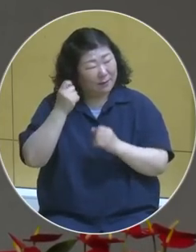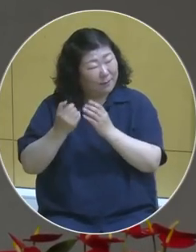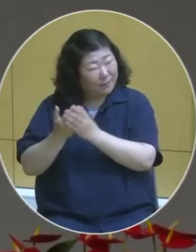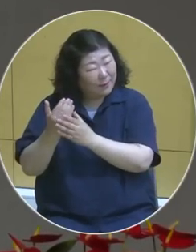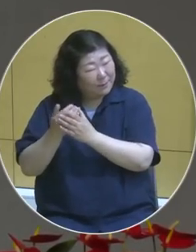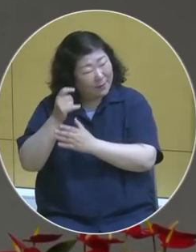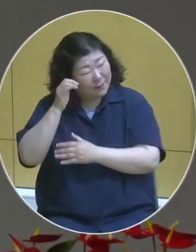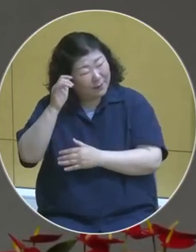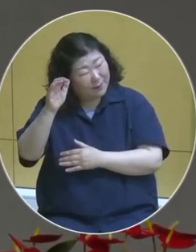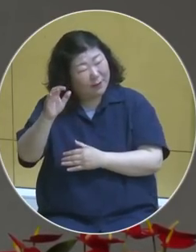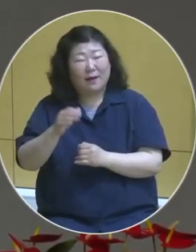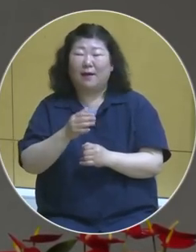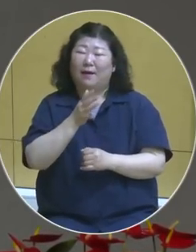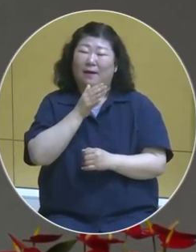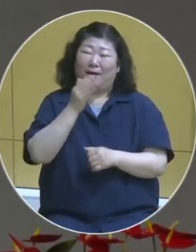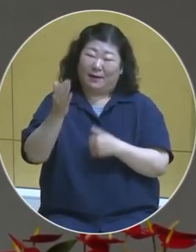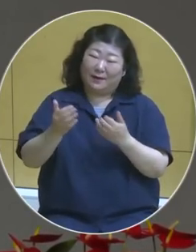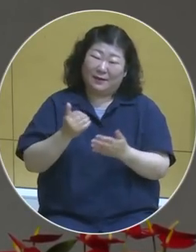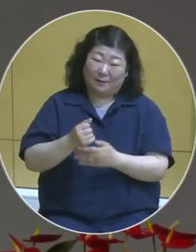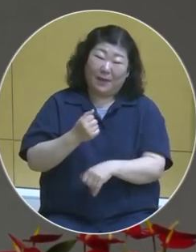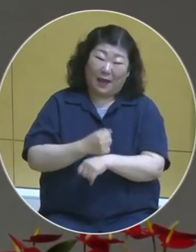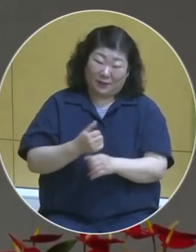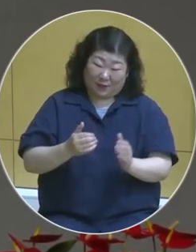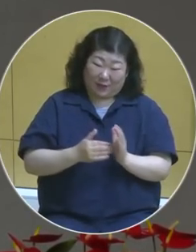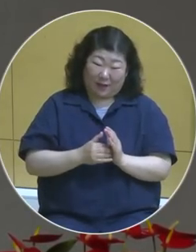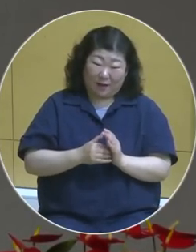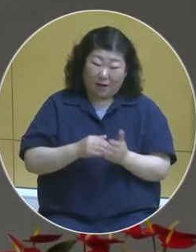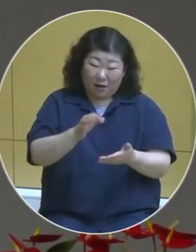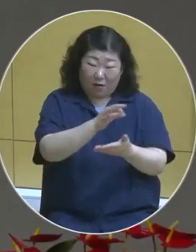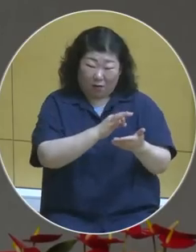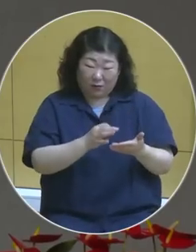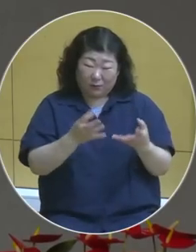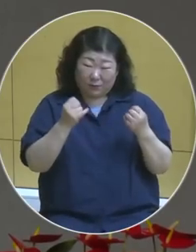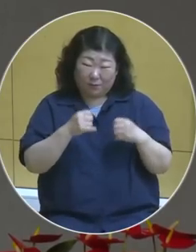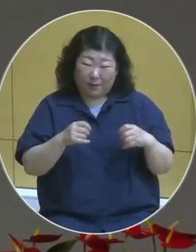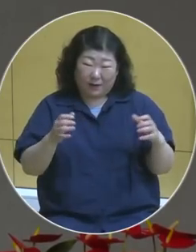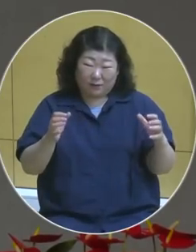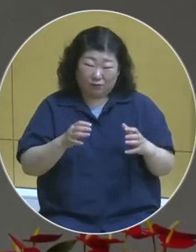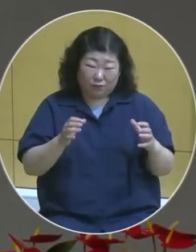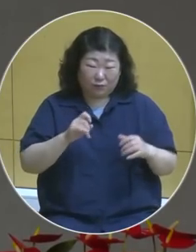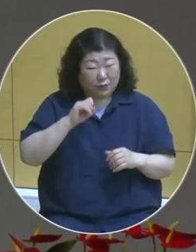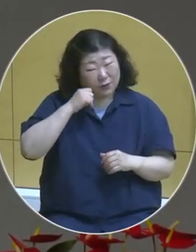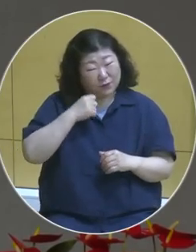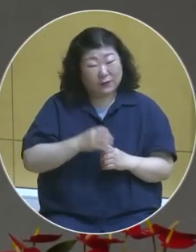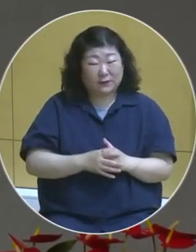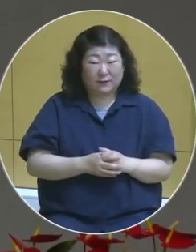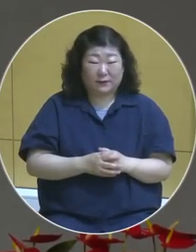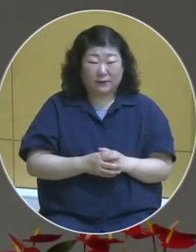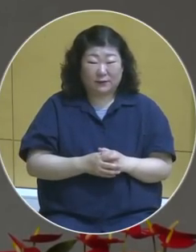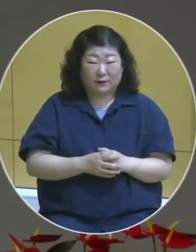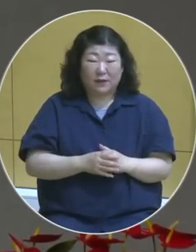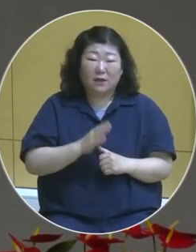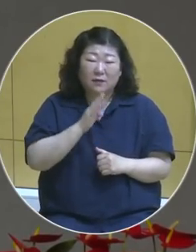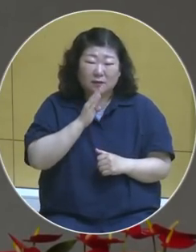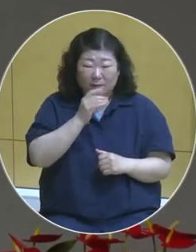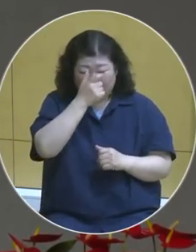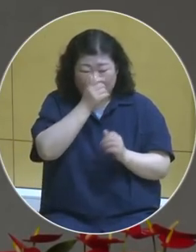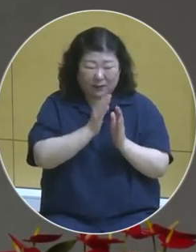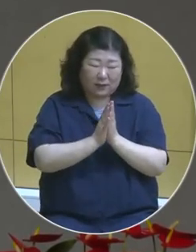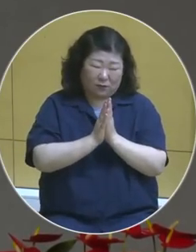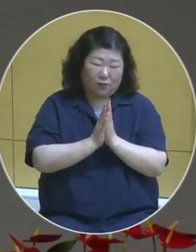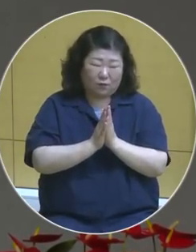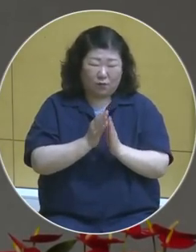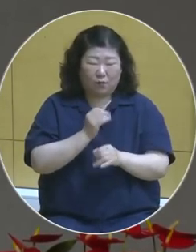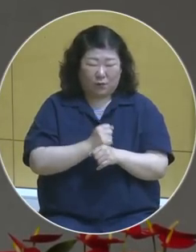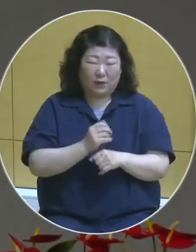하셨구나. 우리 성도들 향해서 헌금도 별로 많이 되지 않았다고 말씀드렸잖아요. 정말 기도로 지어야 되겠다. 그래서